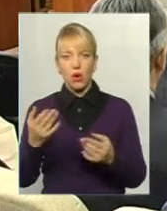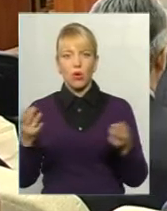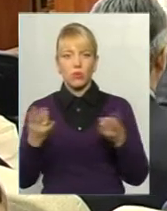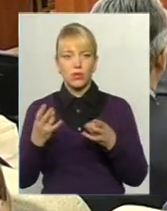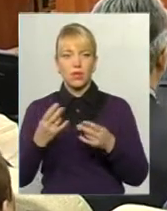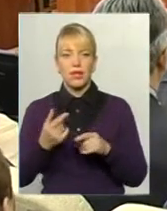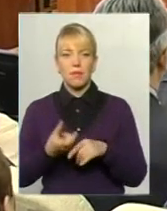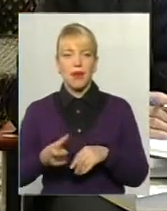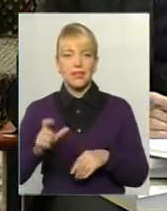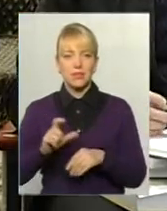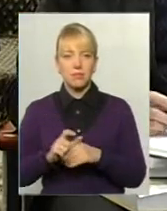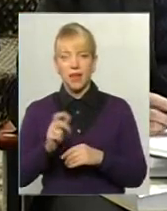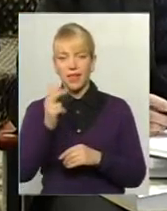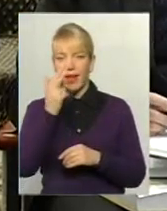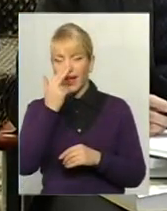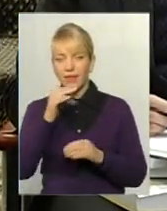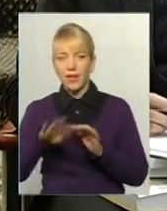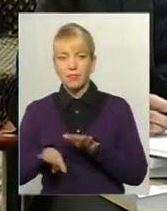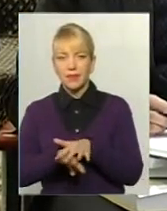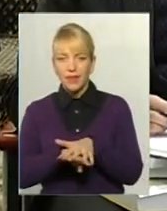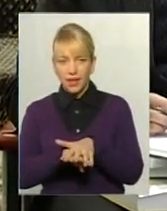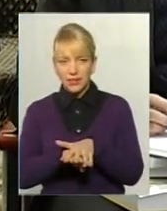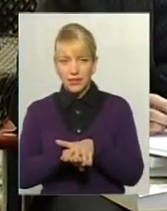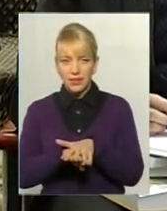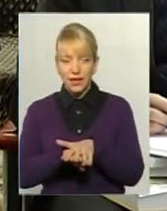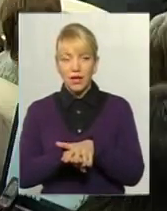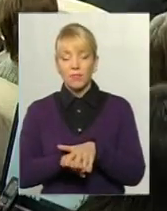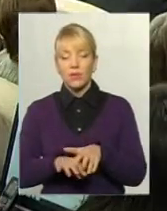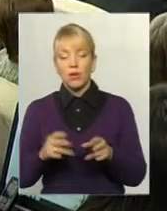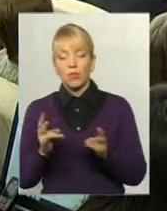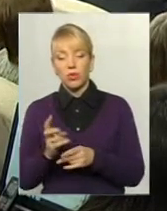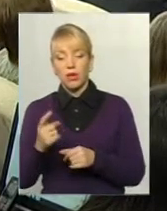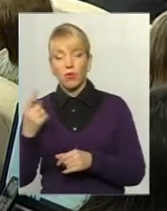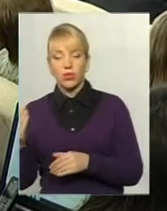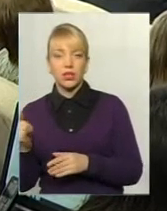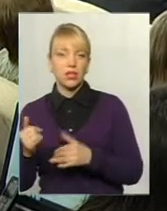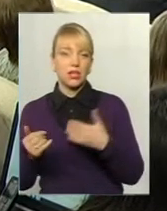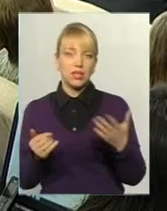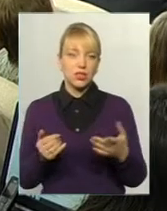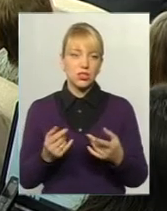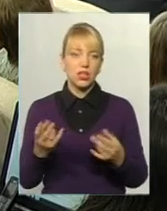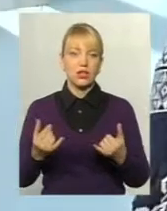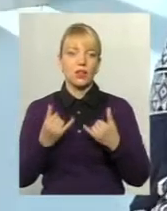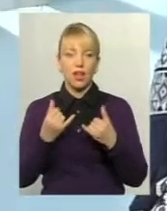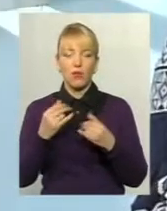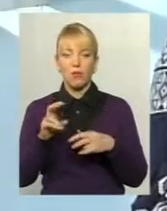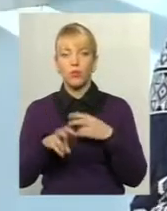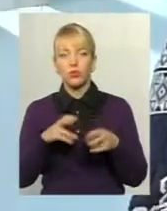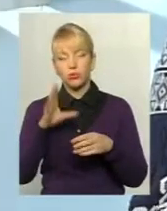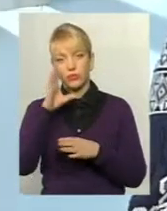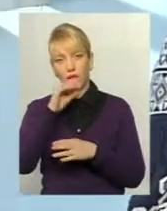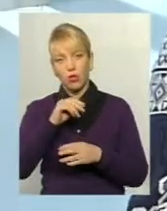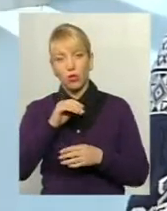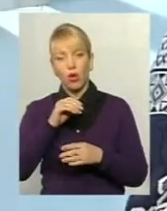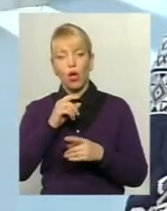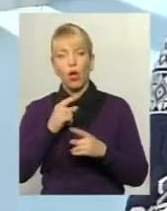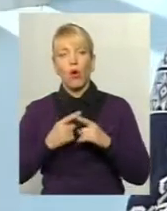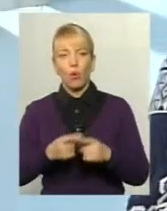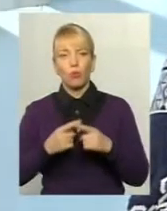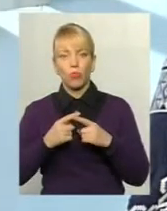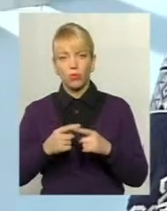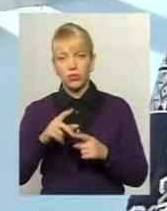адаптація потреб одних і інших для пошуку вдалого компромісу. Зокрема, йшлося і